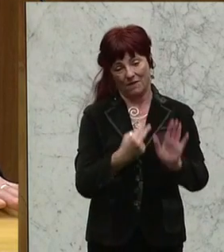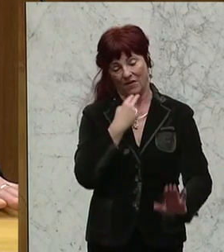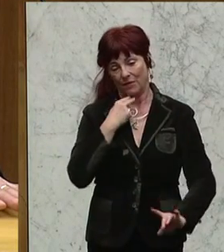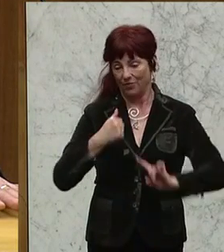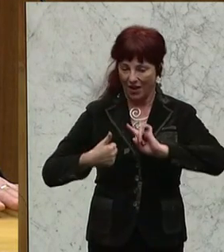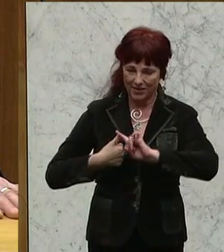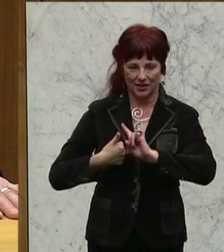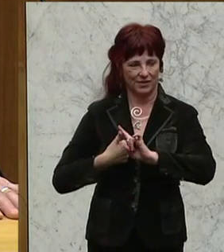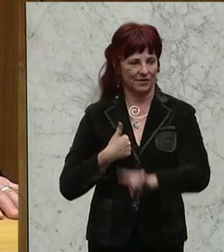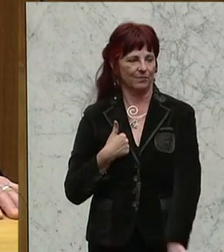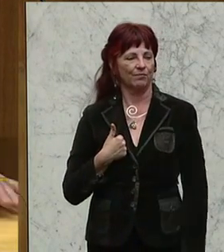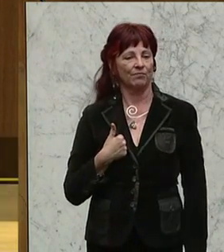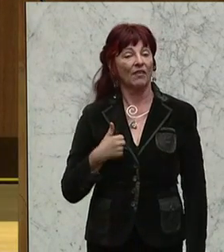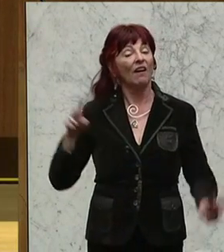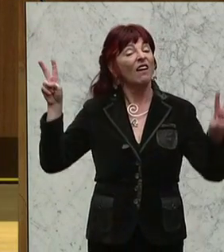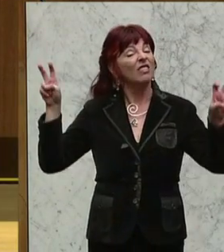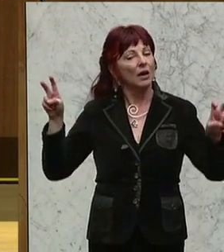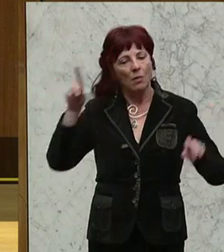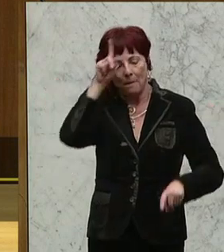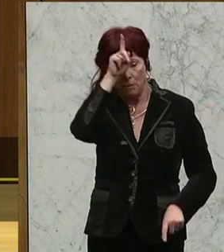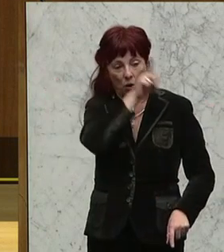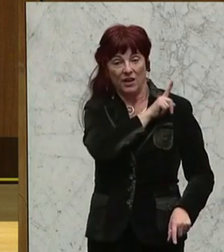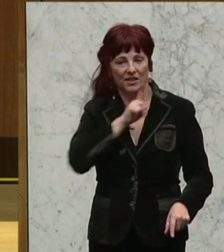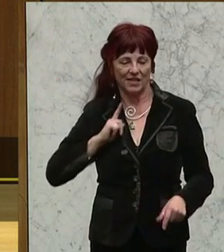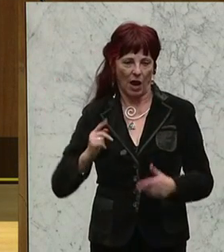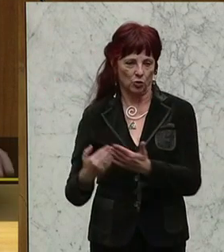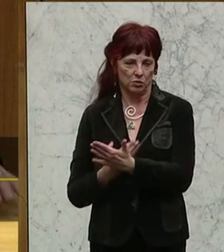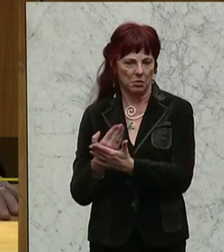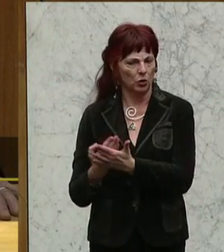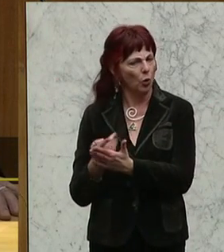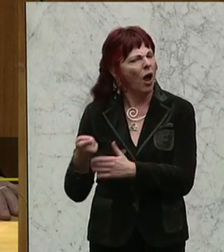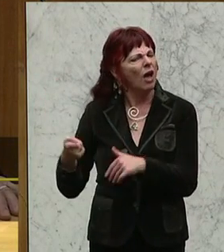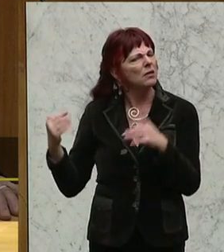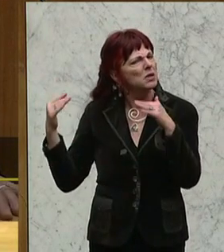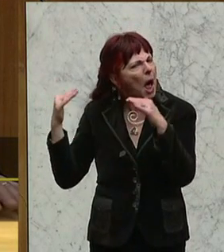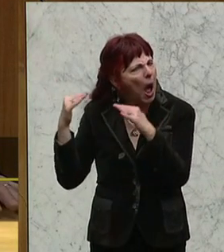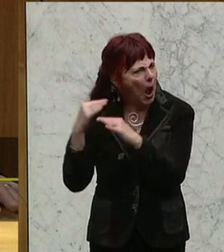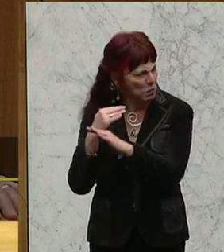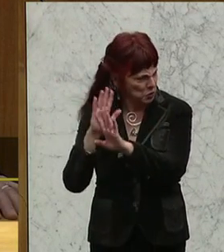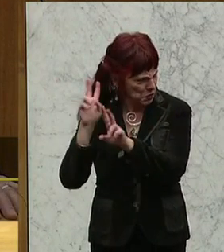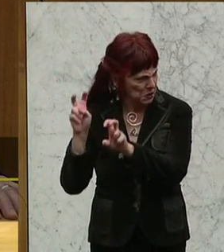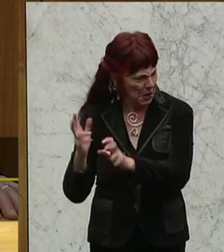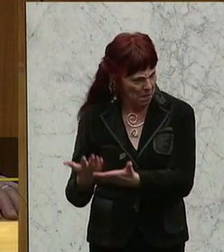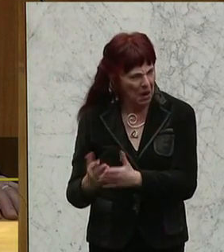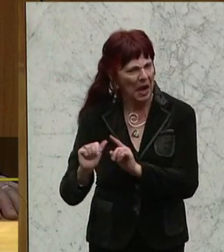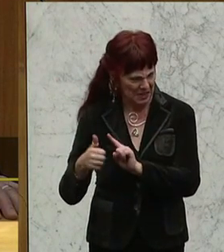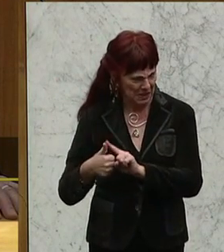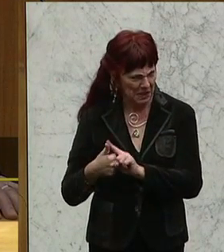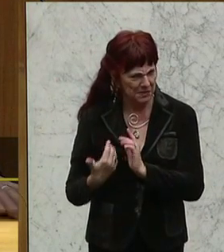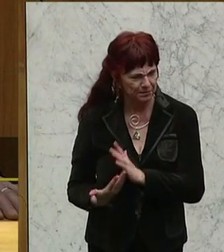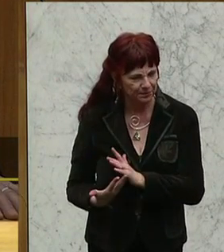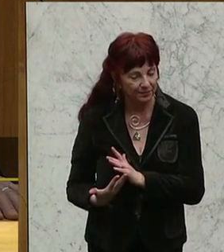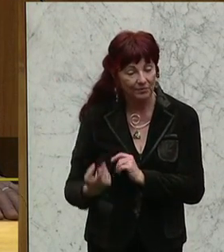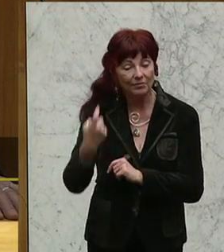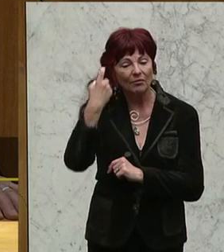erstens Thema der Polizeiausbildung ich beginne mit diesem harmlosen Anliegen die unverzichtbare